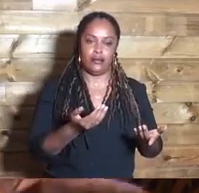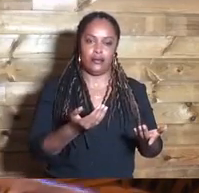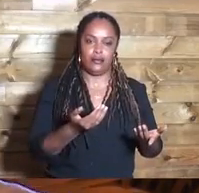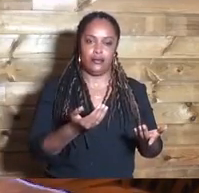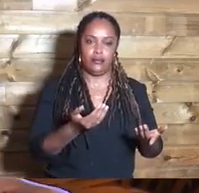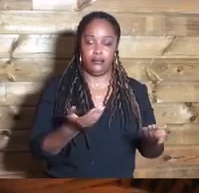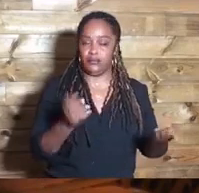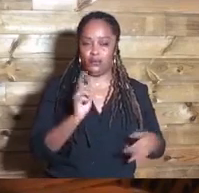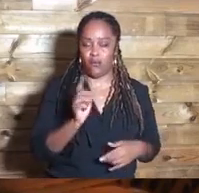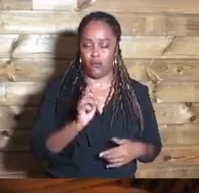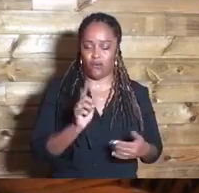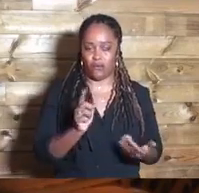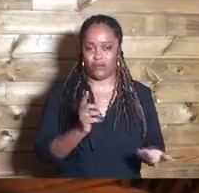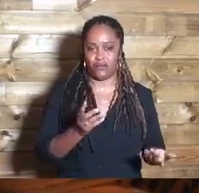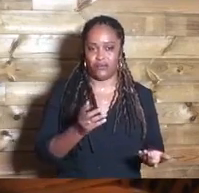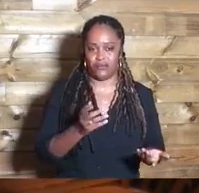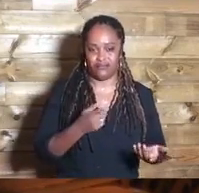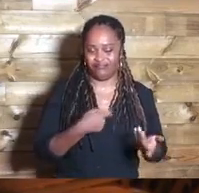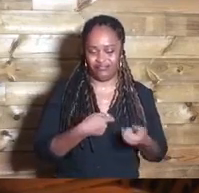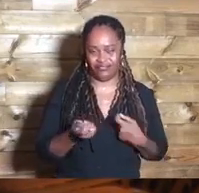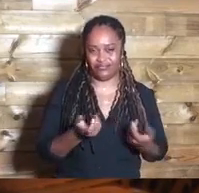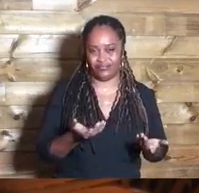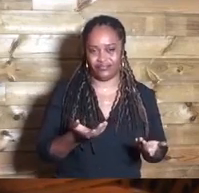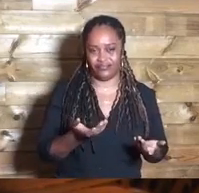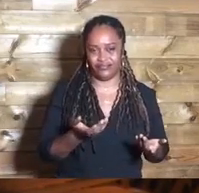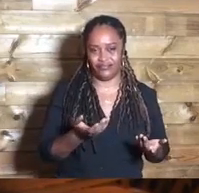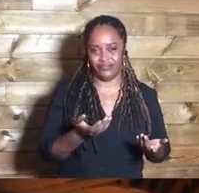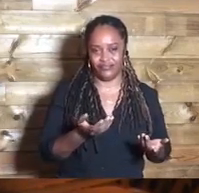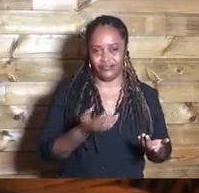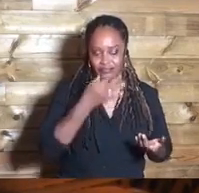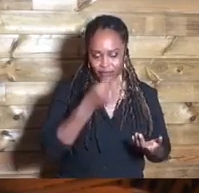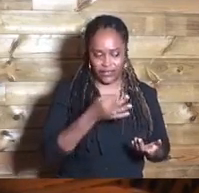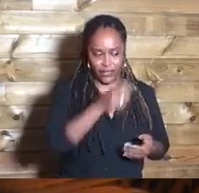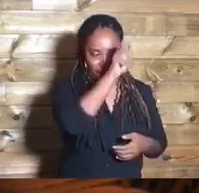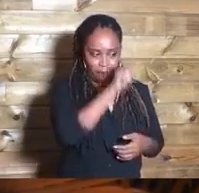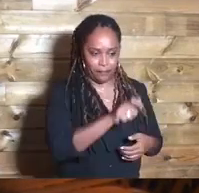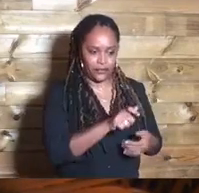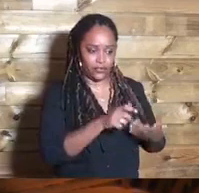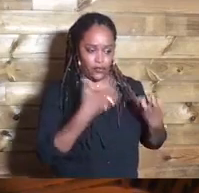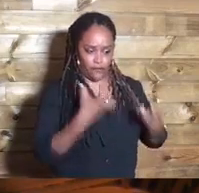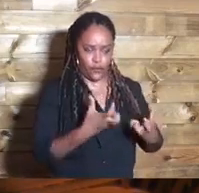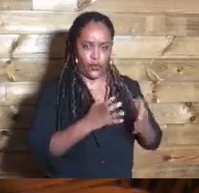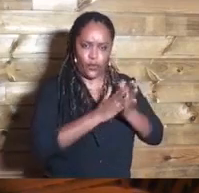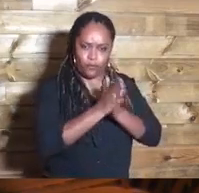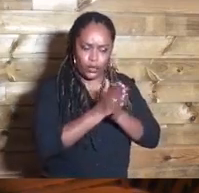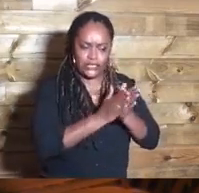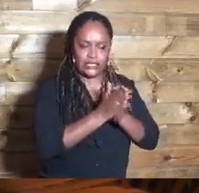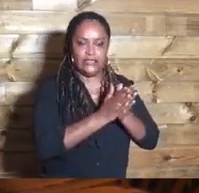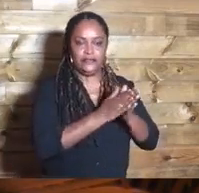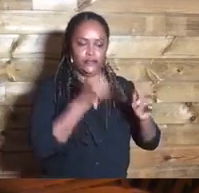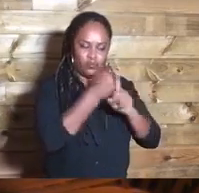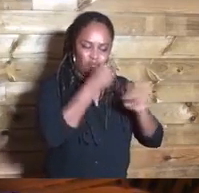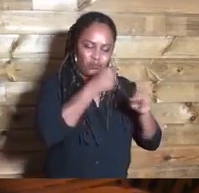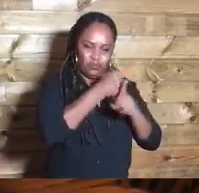mais autres fonctionnaires. Mais, regardez bien qui monde qui a demandé pour le pays là, que le pays là ne font pas devant. C'est le monde qui le plus souvent.